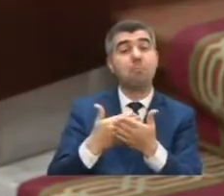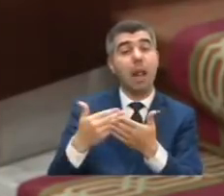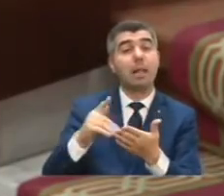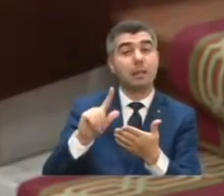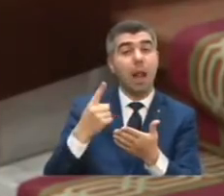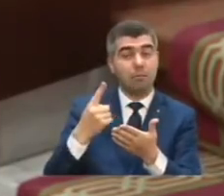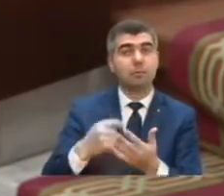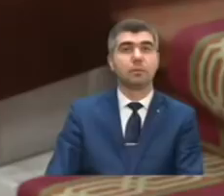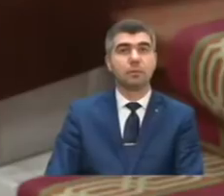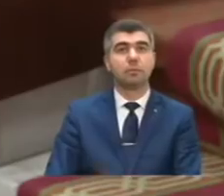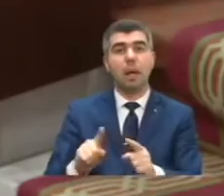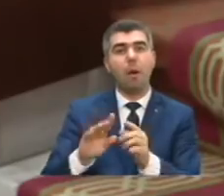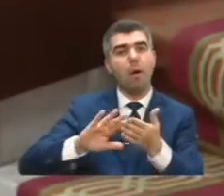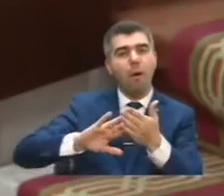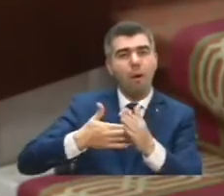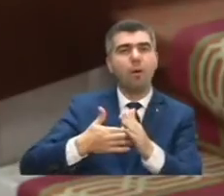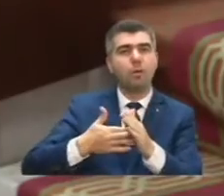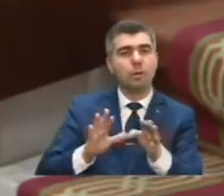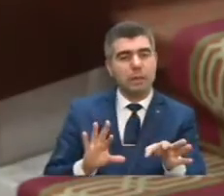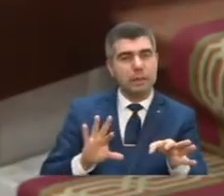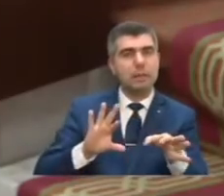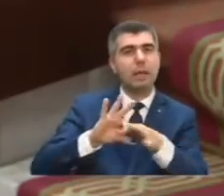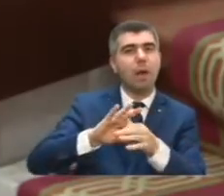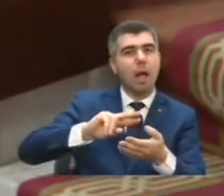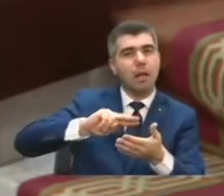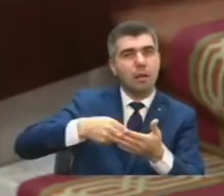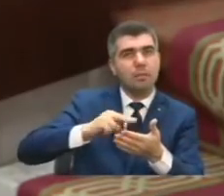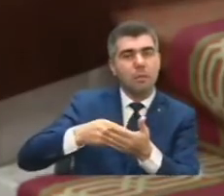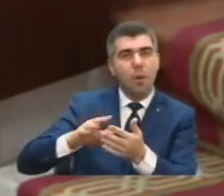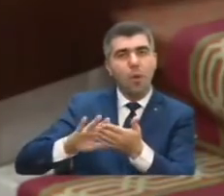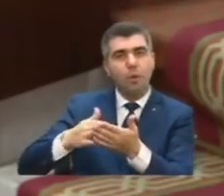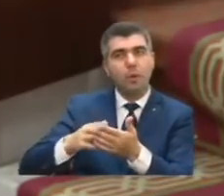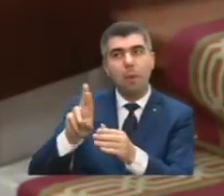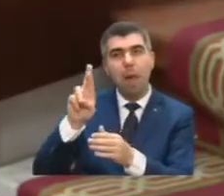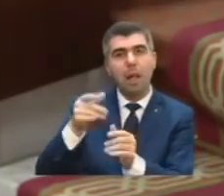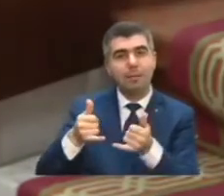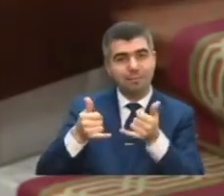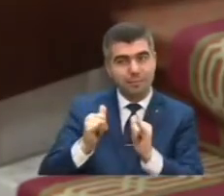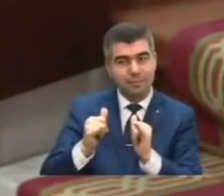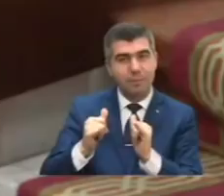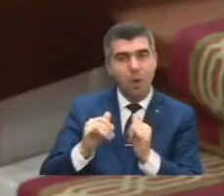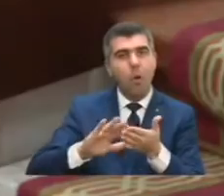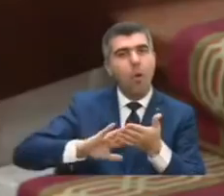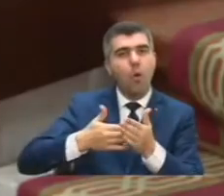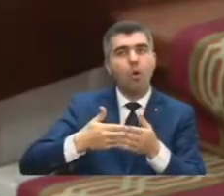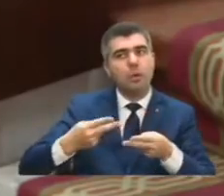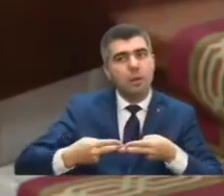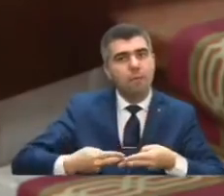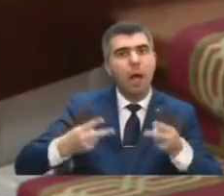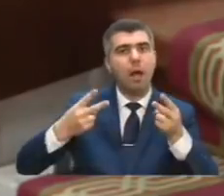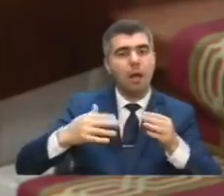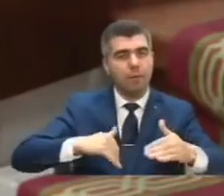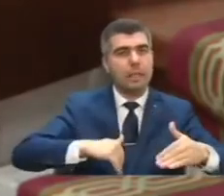جميع الاتفاقيات اللي توقعت، خاصه اللي توقعت امجاد الملك الله ينصره، كلها مشات عن صندوق التمويل الطرقي. وصحيح